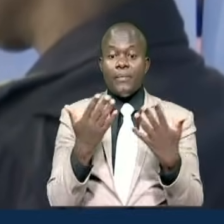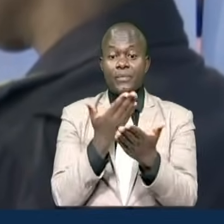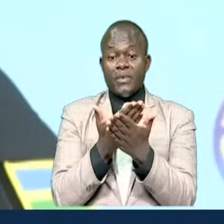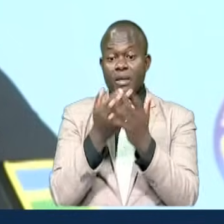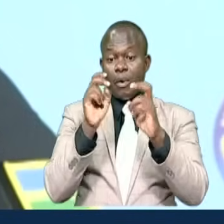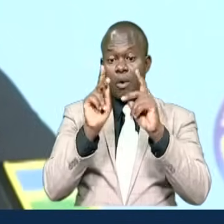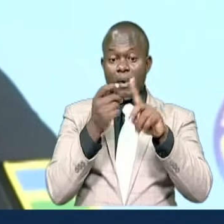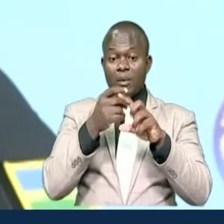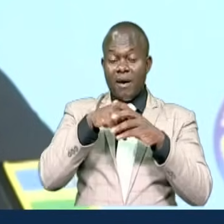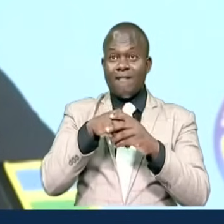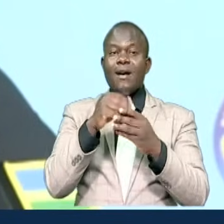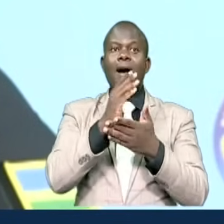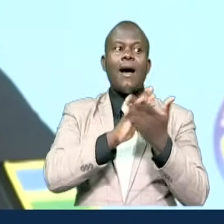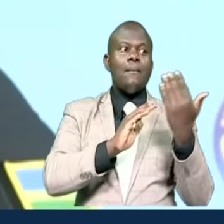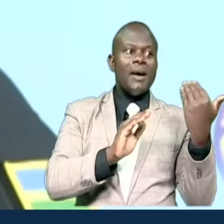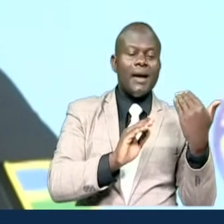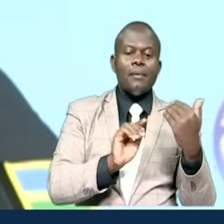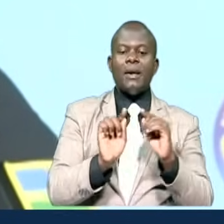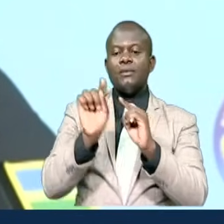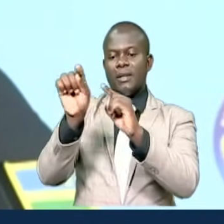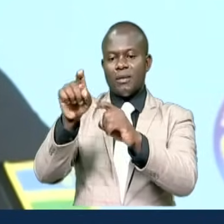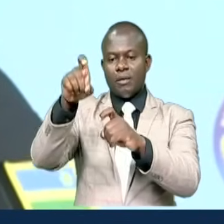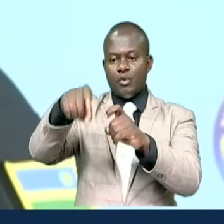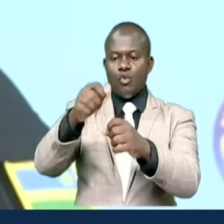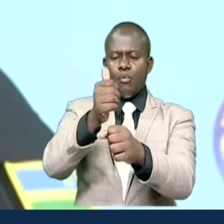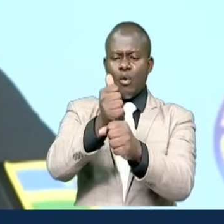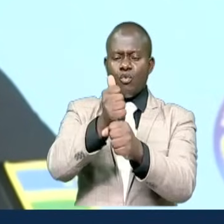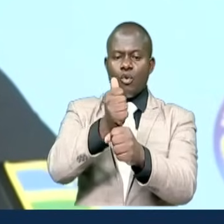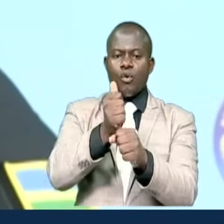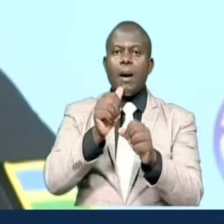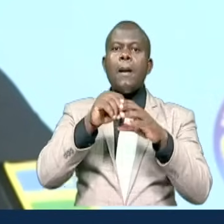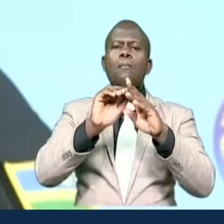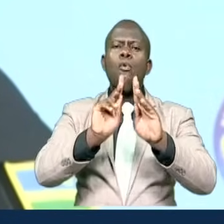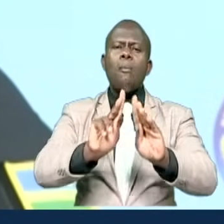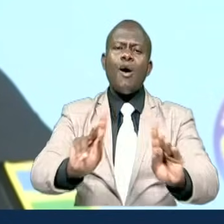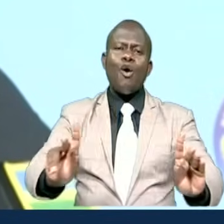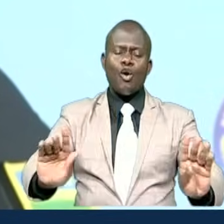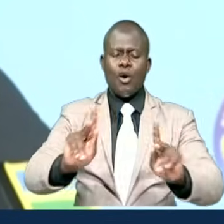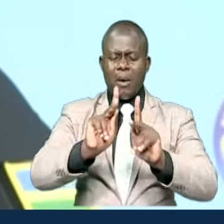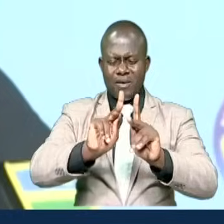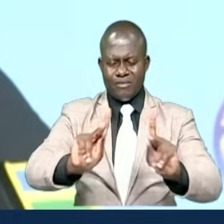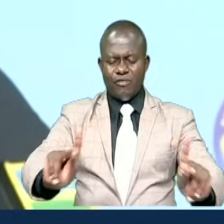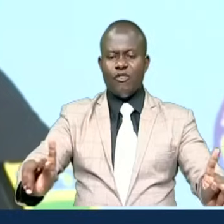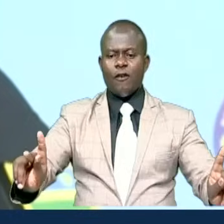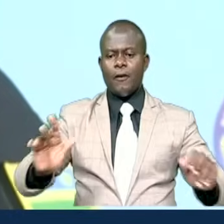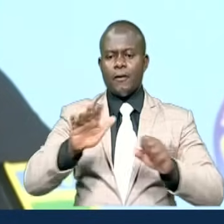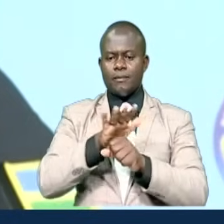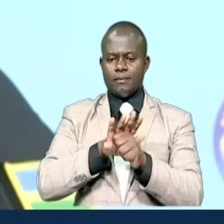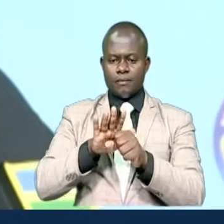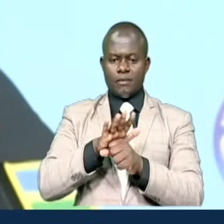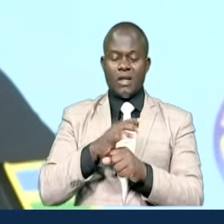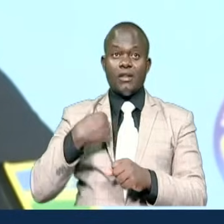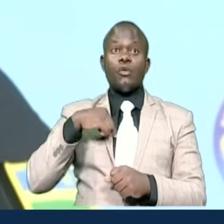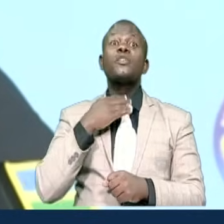abantu bava mu gice kimwe bajya mu kindi bigomba gukorwa mu mahoro ijana ku ijana muri make turifuza